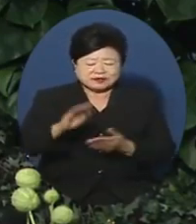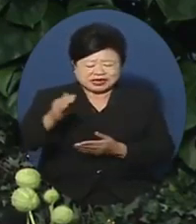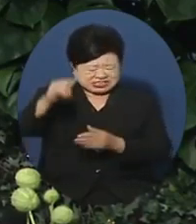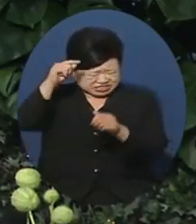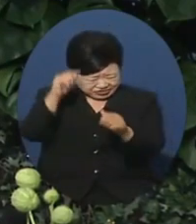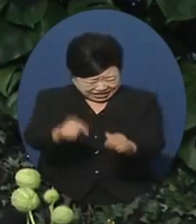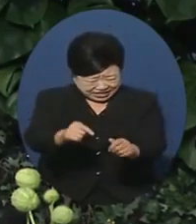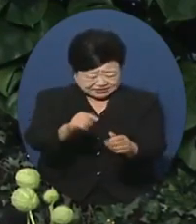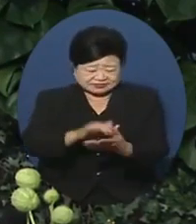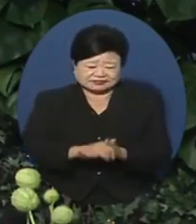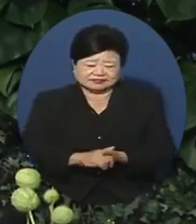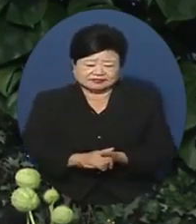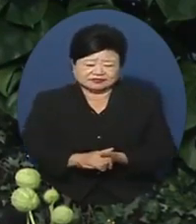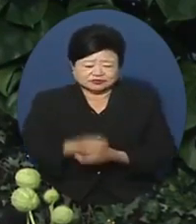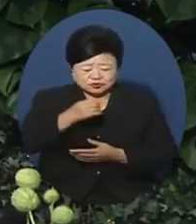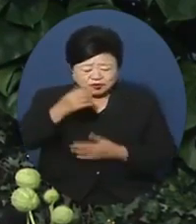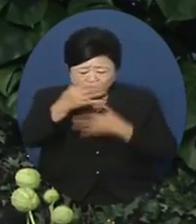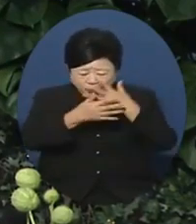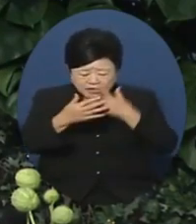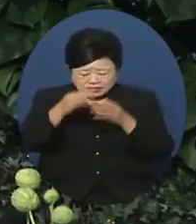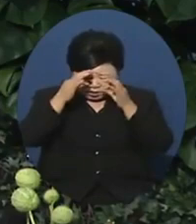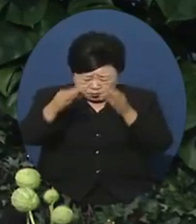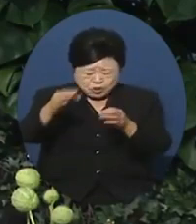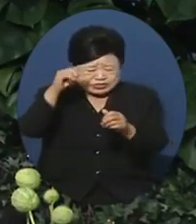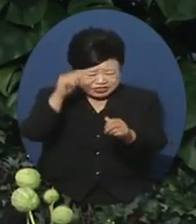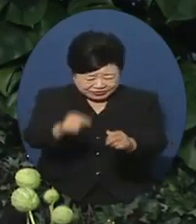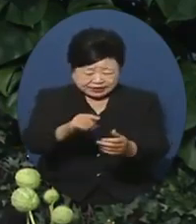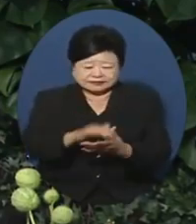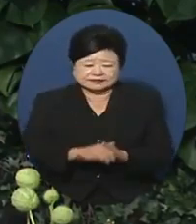체험할지어다. 꿈과 환상을 볼지어다.